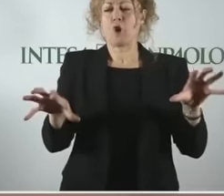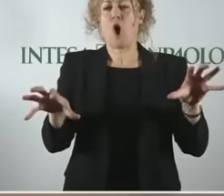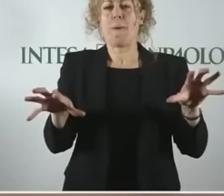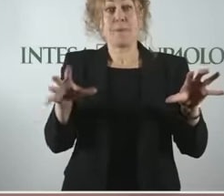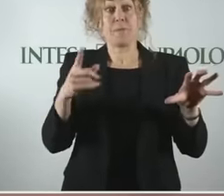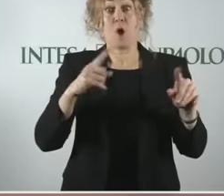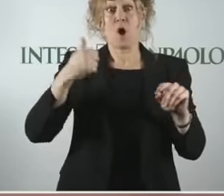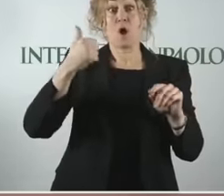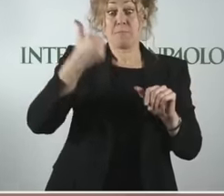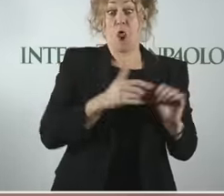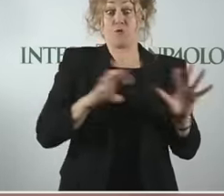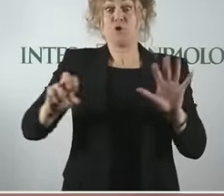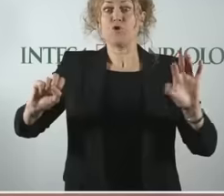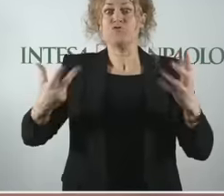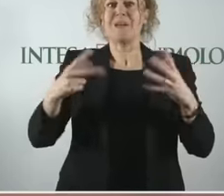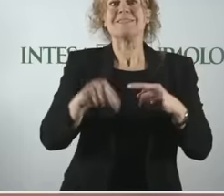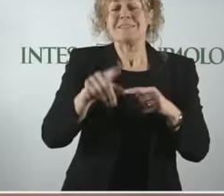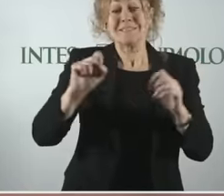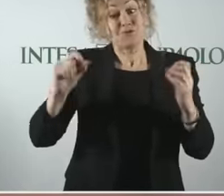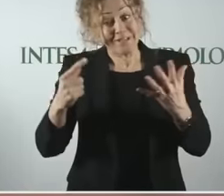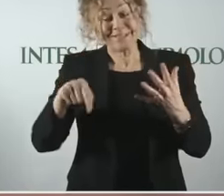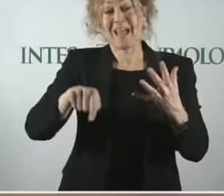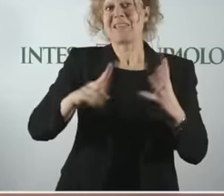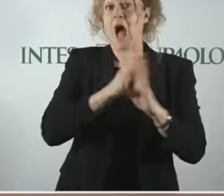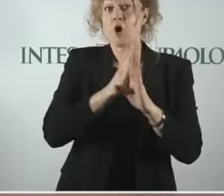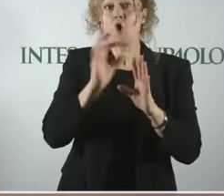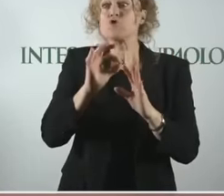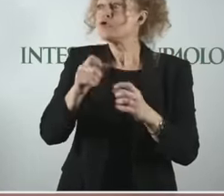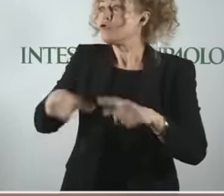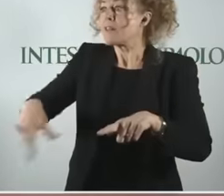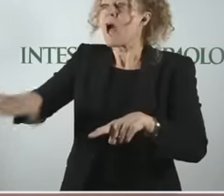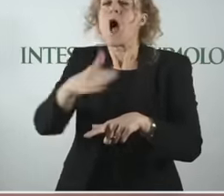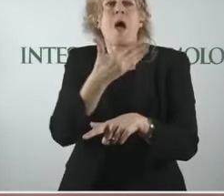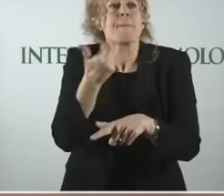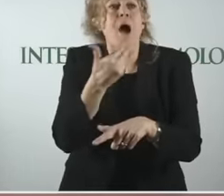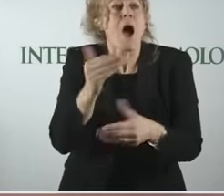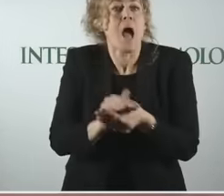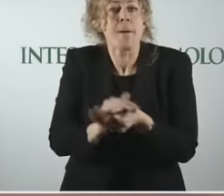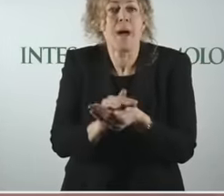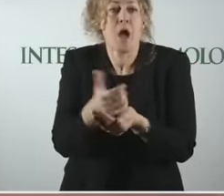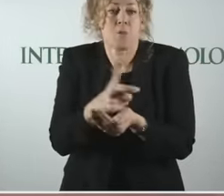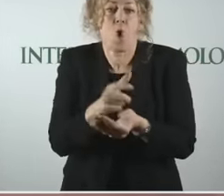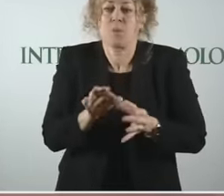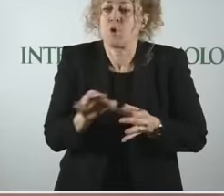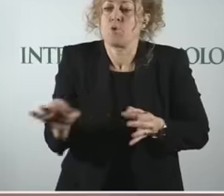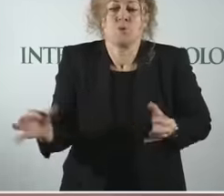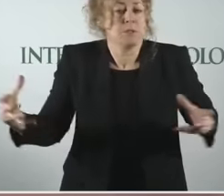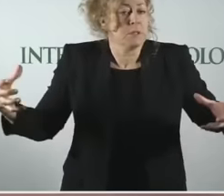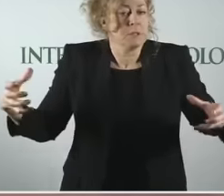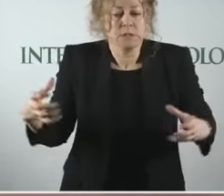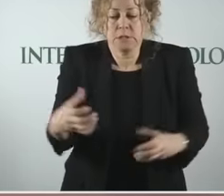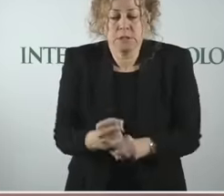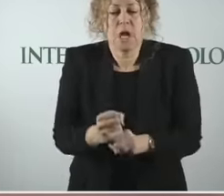17 c'è un momento in cui in città Manca il pane semplicemente perché i rifornimenti si sono momentaneamente